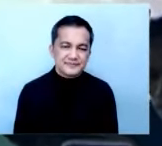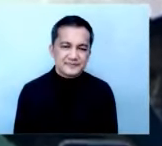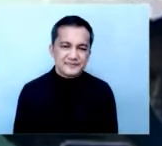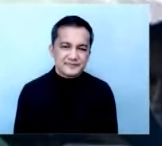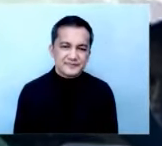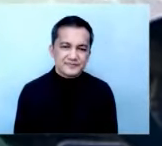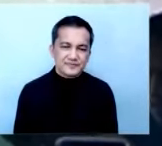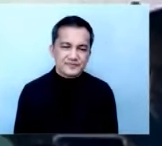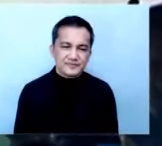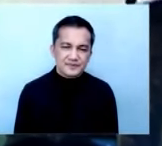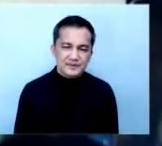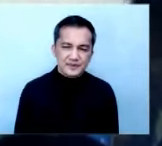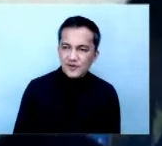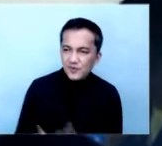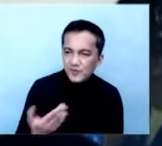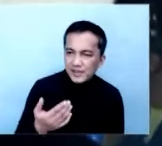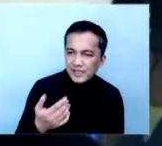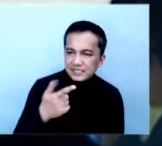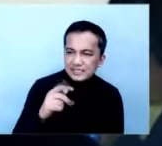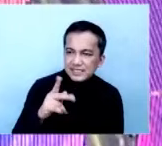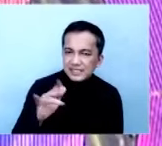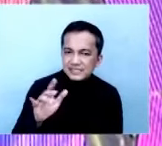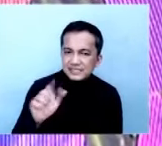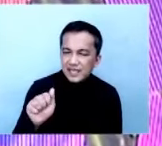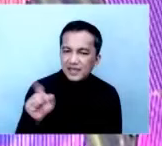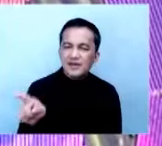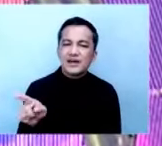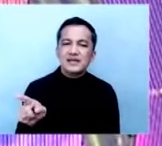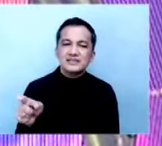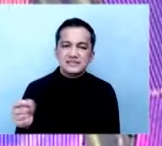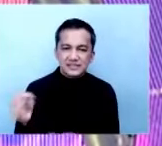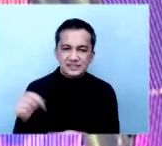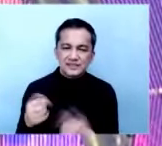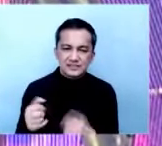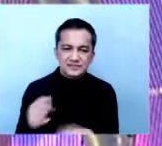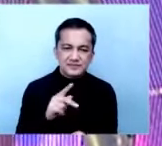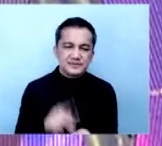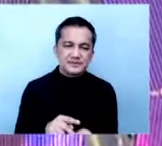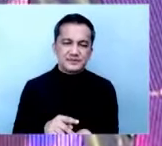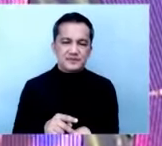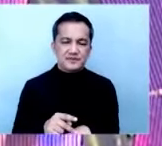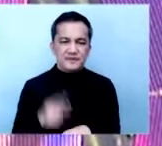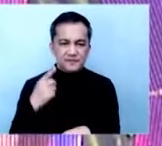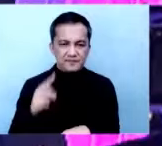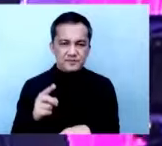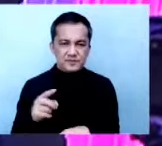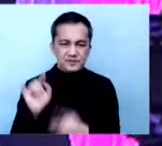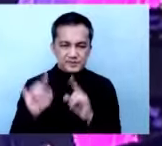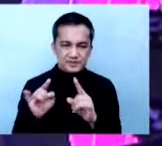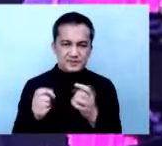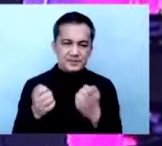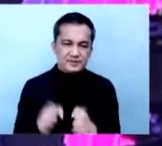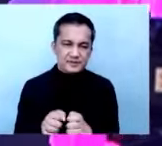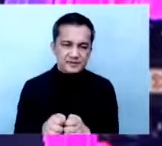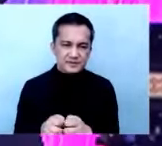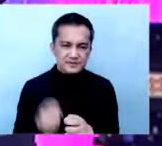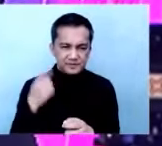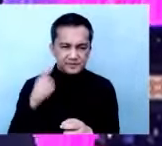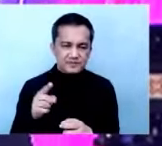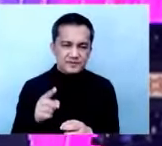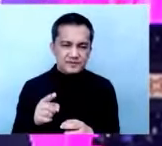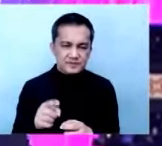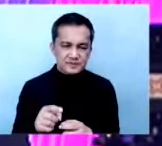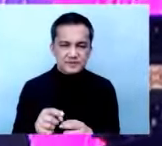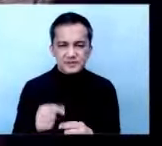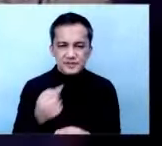Where's Liza? Well, andito siya ngayon sa bansa for an endorsement event at para sa mga